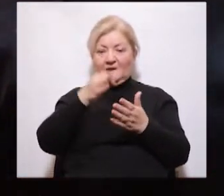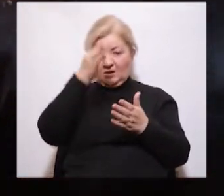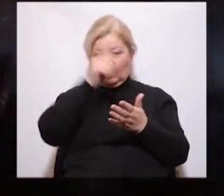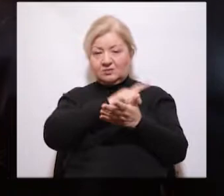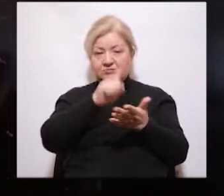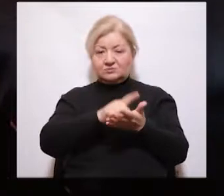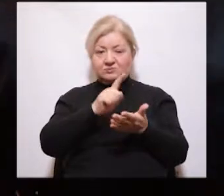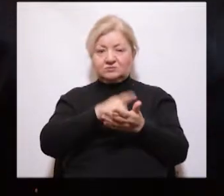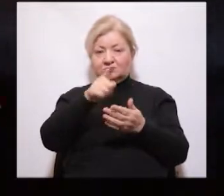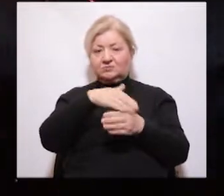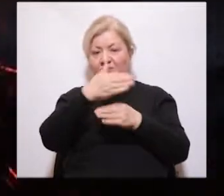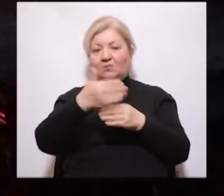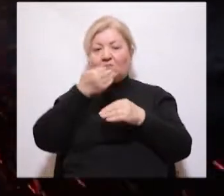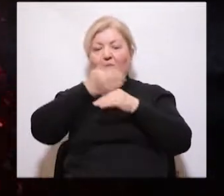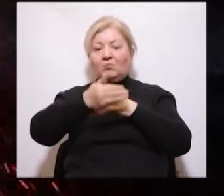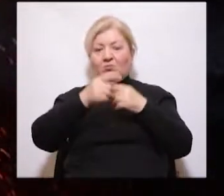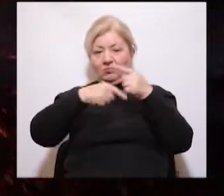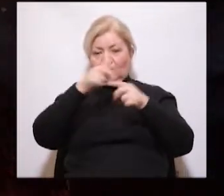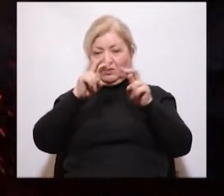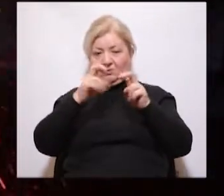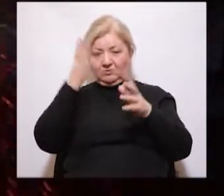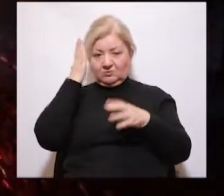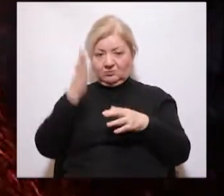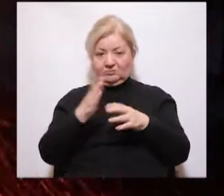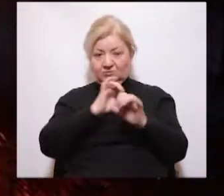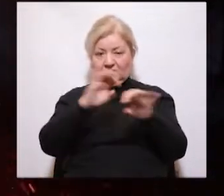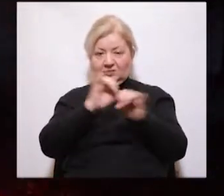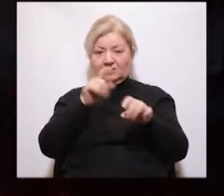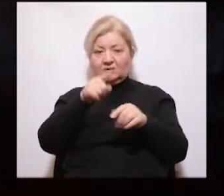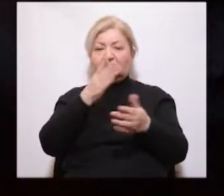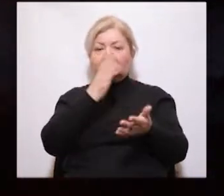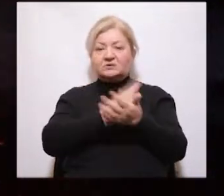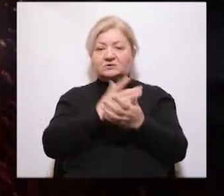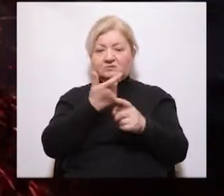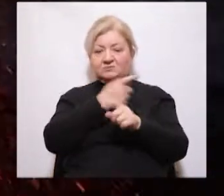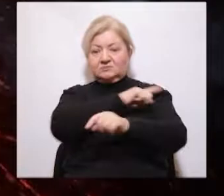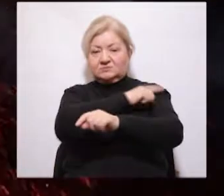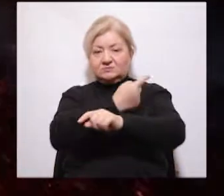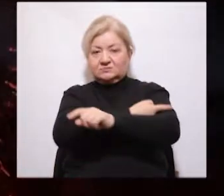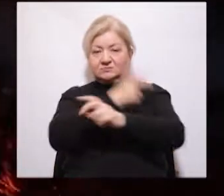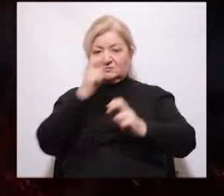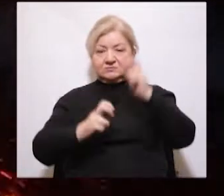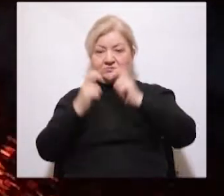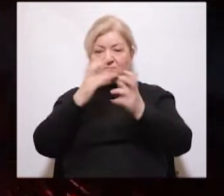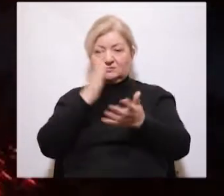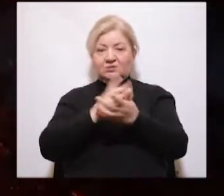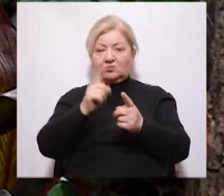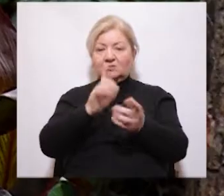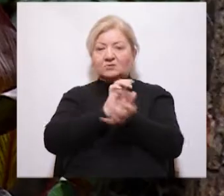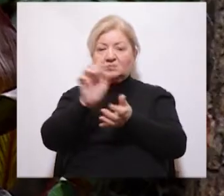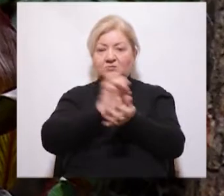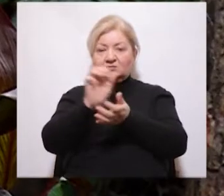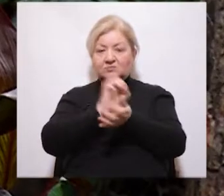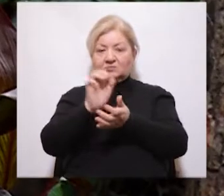ქარხანა აღსანიშნავია იმ ხრივაც, ჩვენ ამაზე მომდევნო გაკვეთილზეც გავამახვილებთ ყურადღებას, რომ ეს არის ძალიან მძლავრი საწარმო,